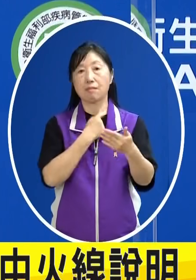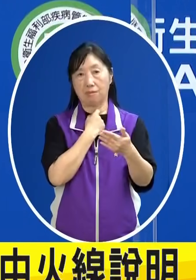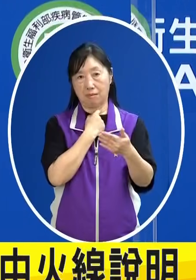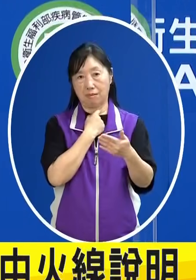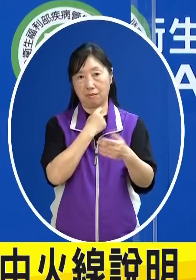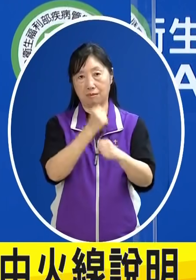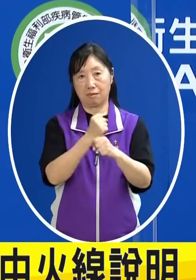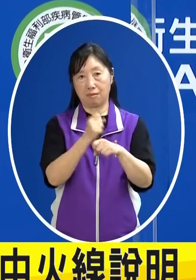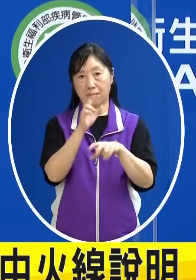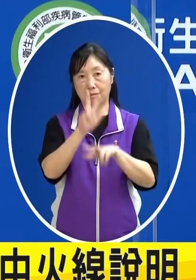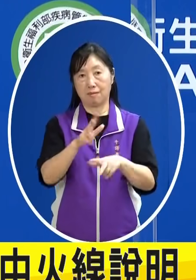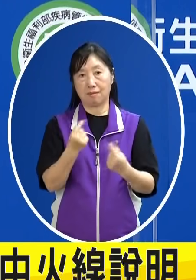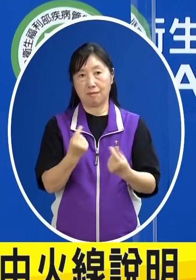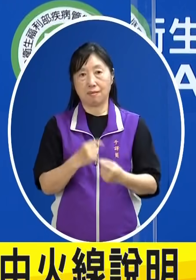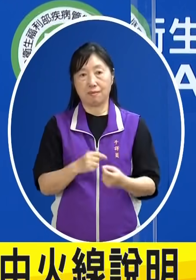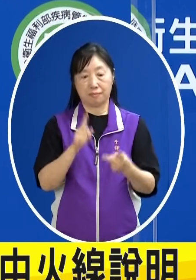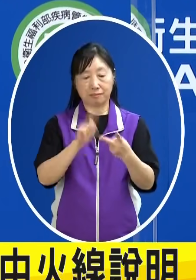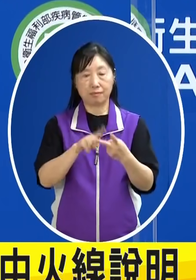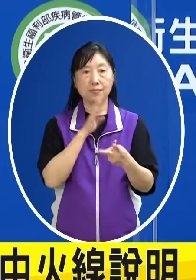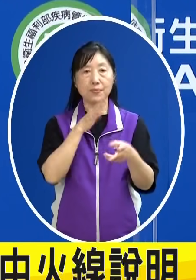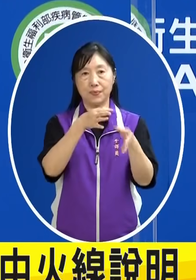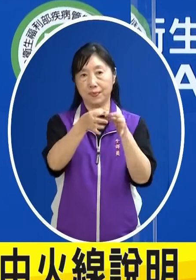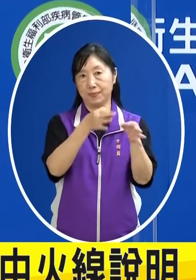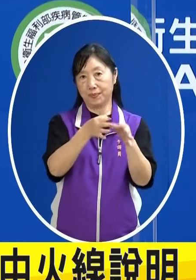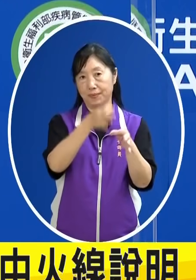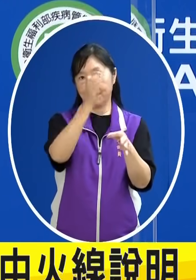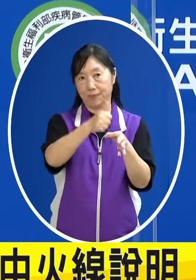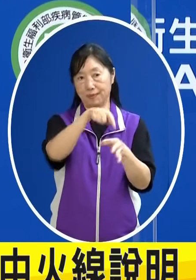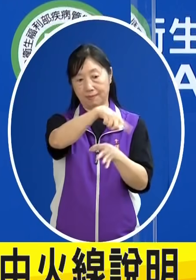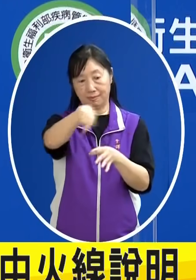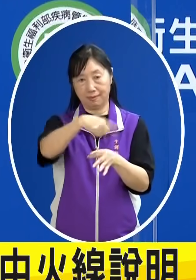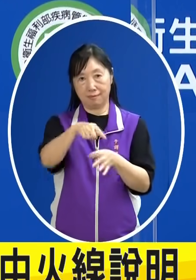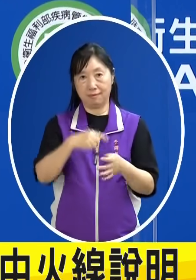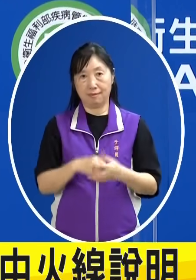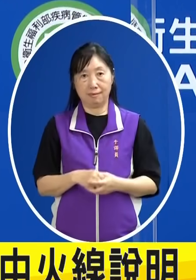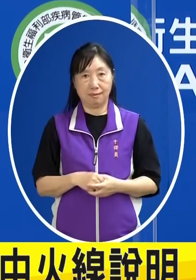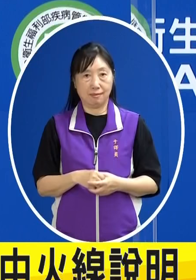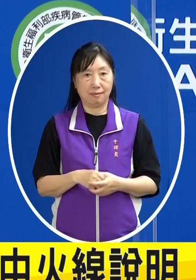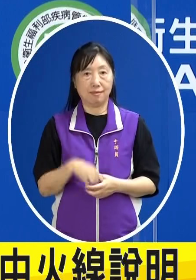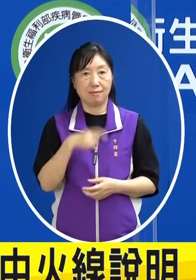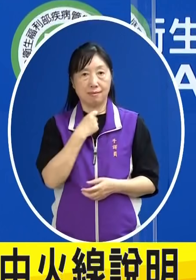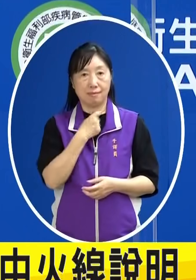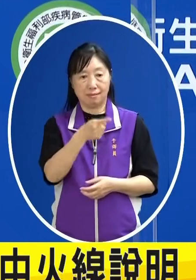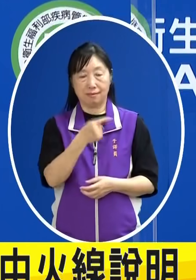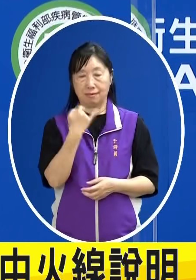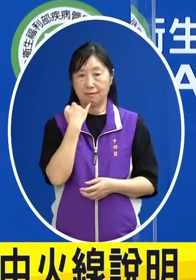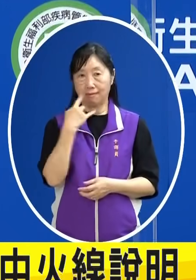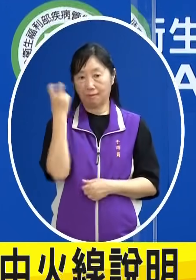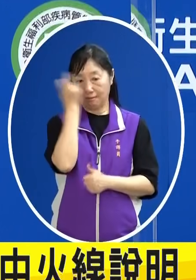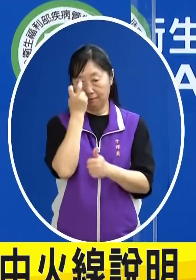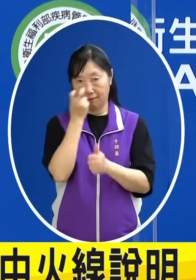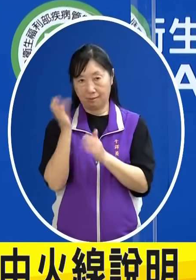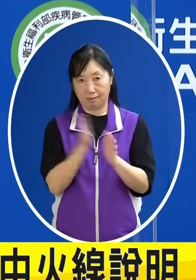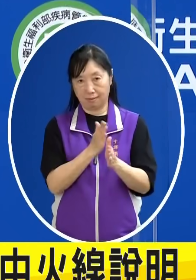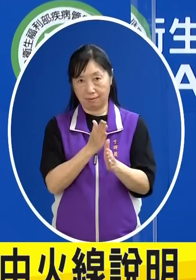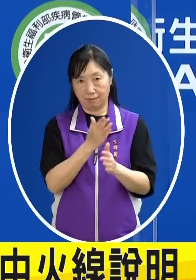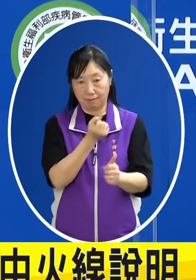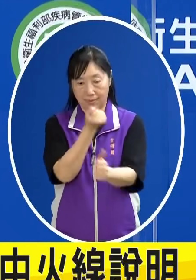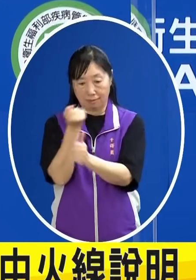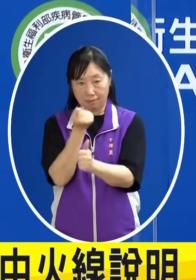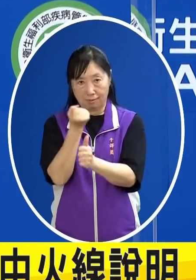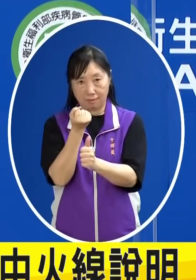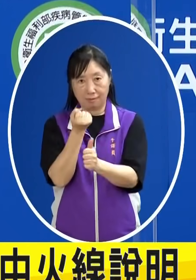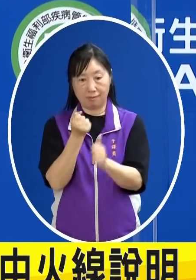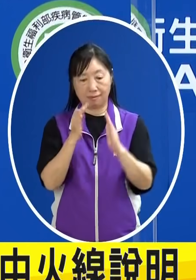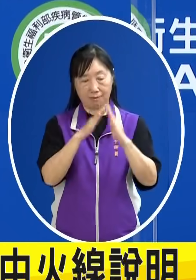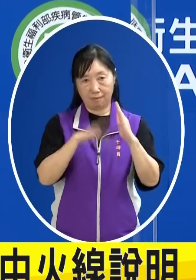标。那第二个，业者或相关的主办单位要能够有这样的管理的能力，比如在场